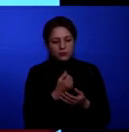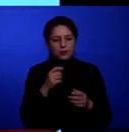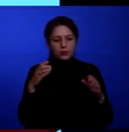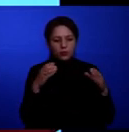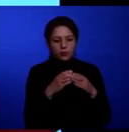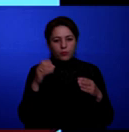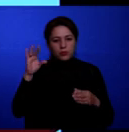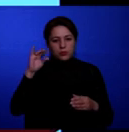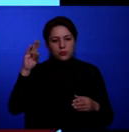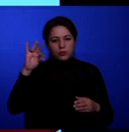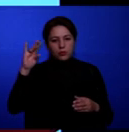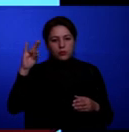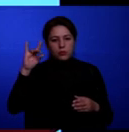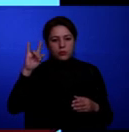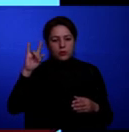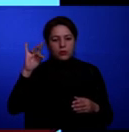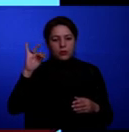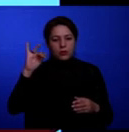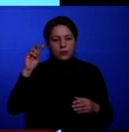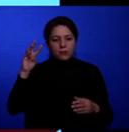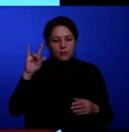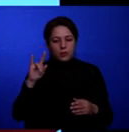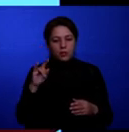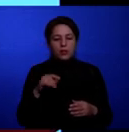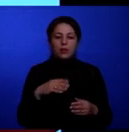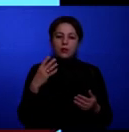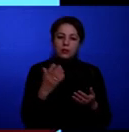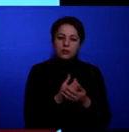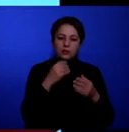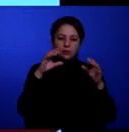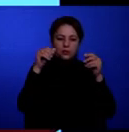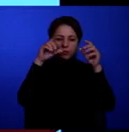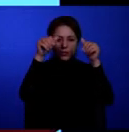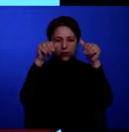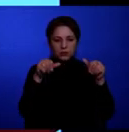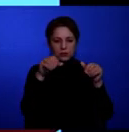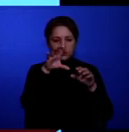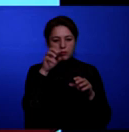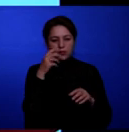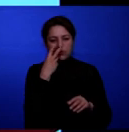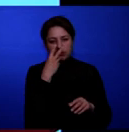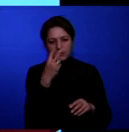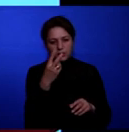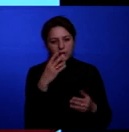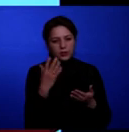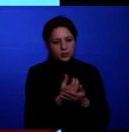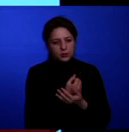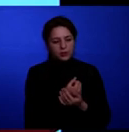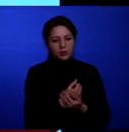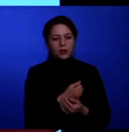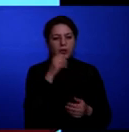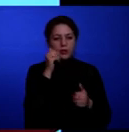обратите внимание на картинке и вы наверняка догадались какая картинка относится каждой группе